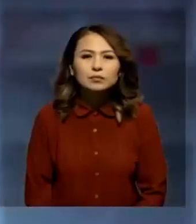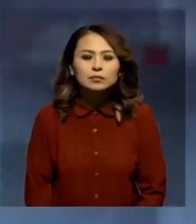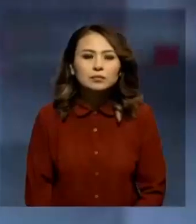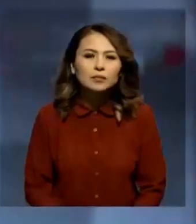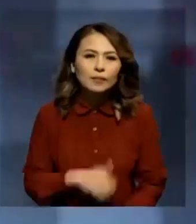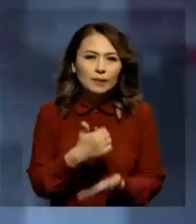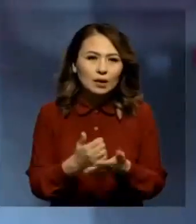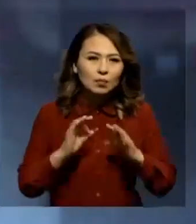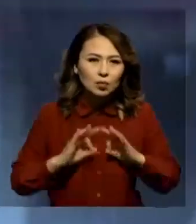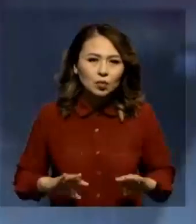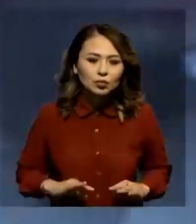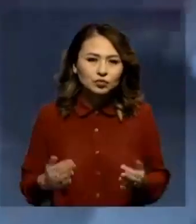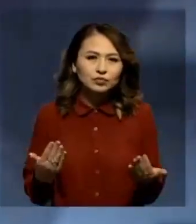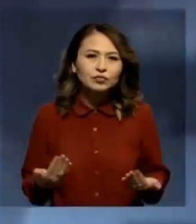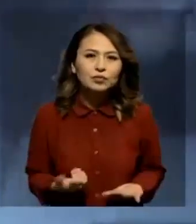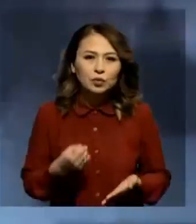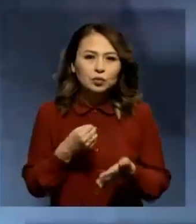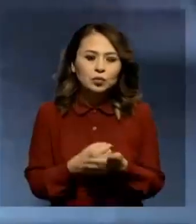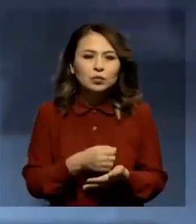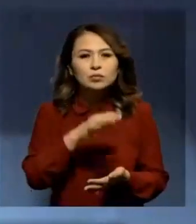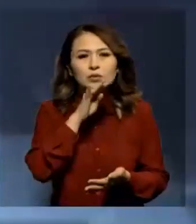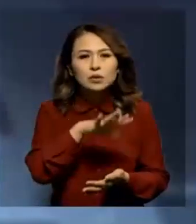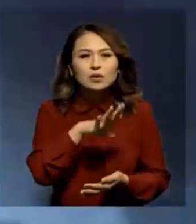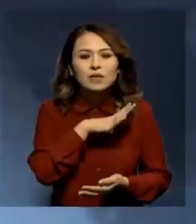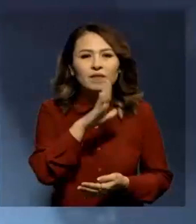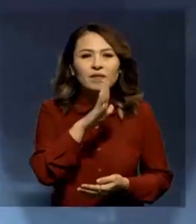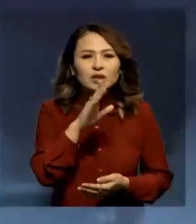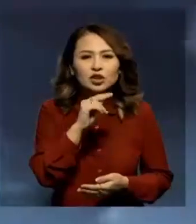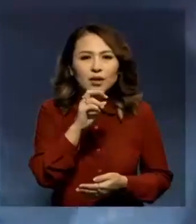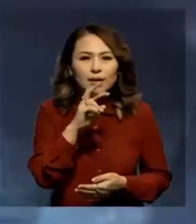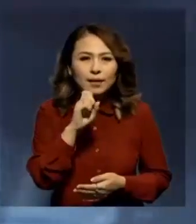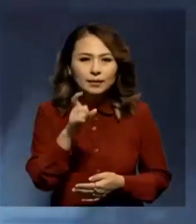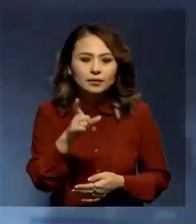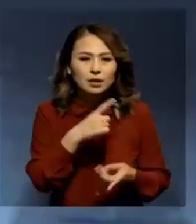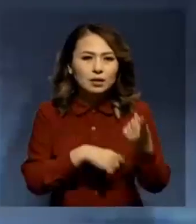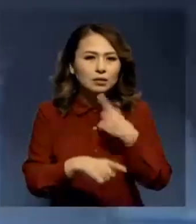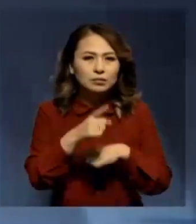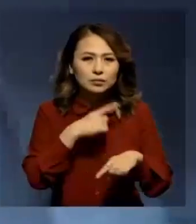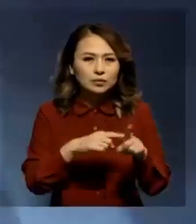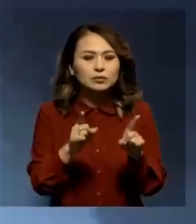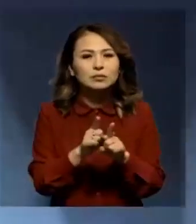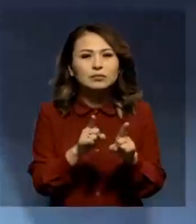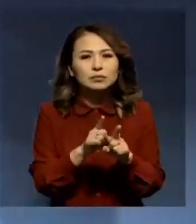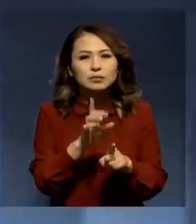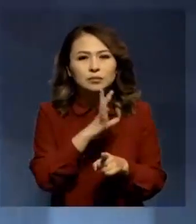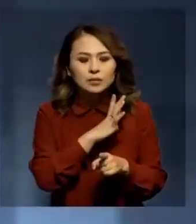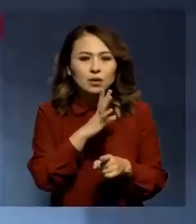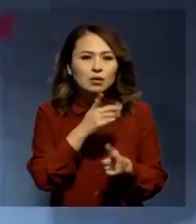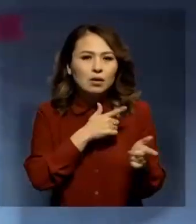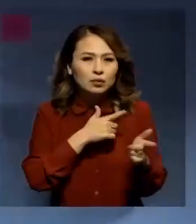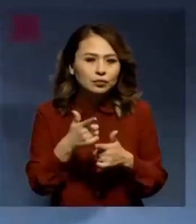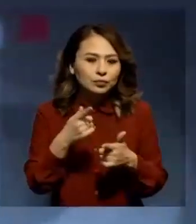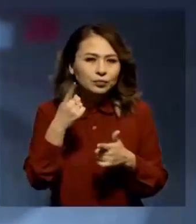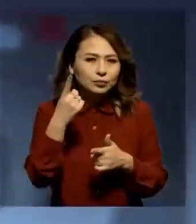Бас прокуратура өмір бойына бас бостандығынан айырылған Владислав Чалықтың ісін қайта қарауға дайын. Осыдан бірнеше күн